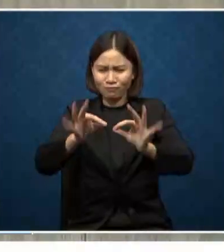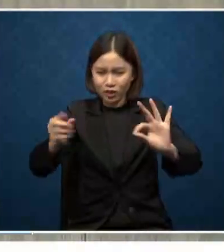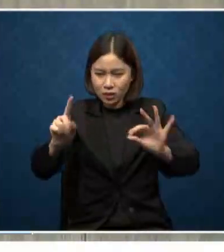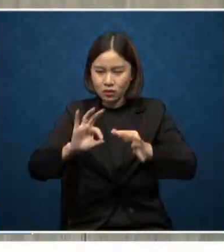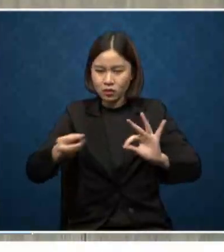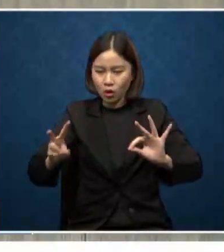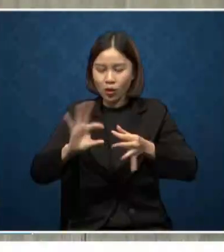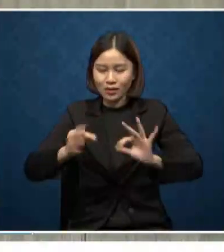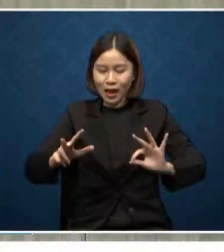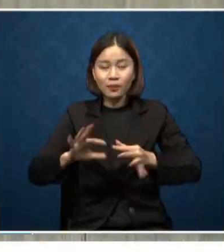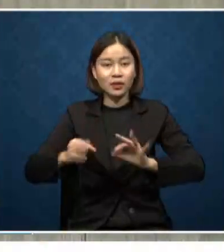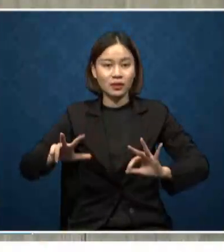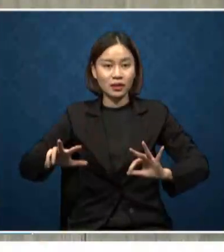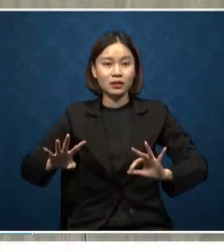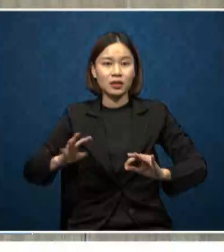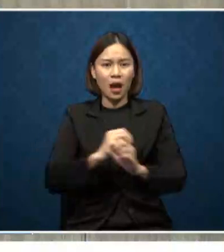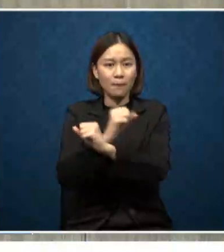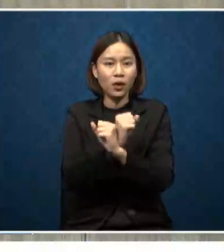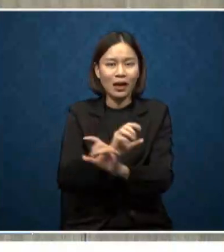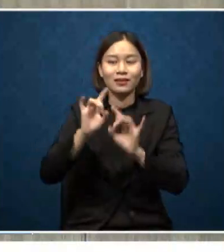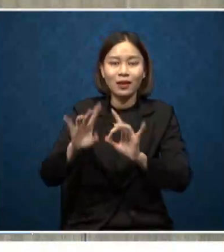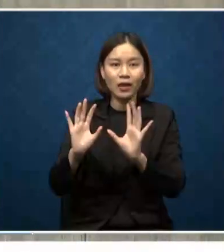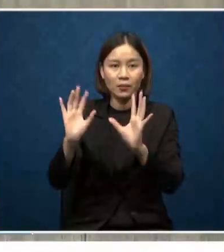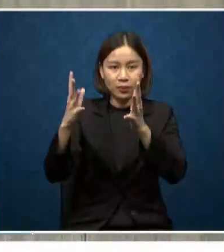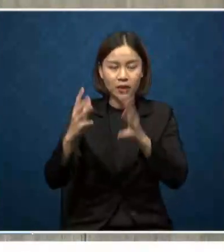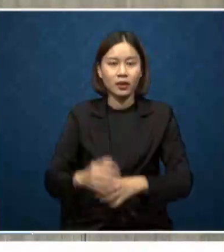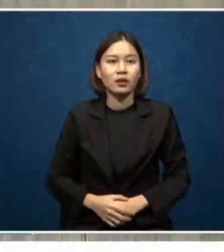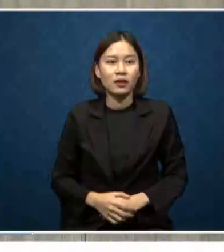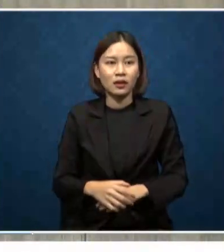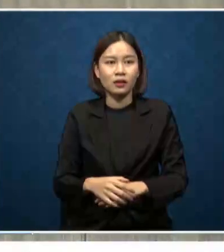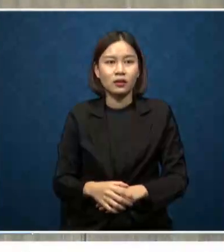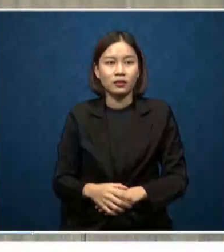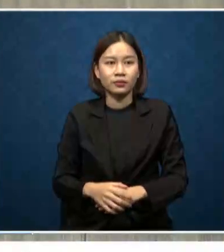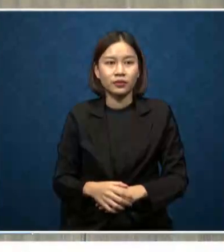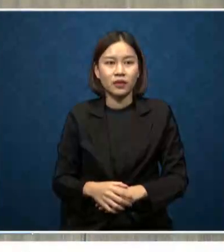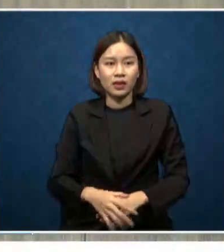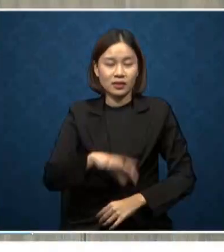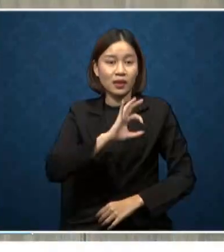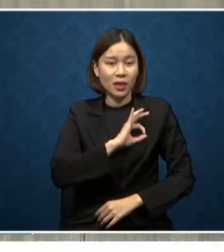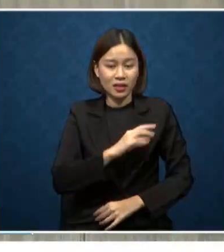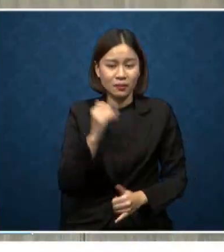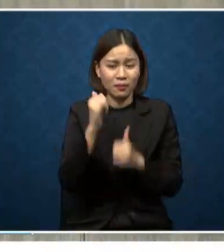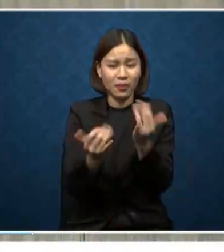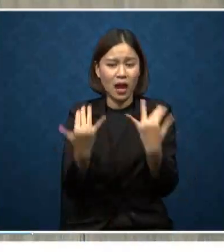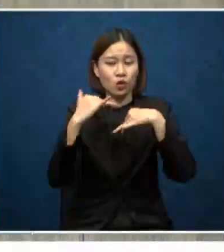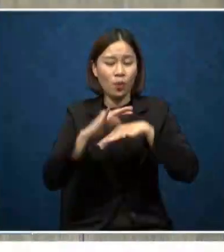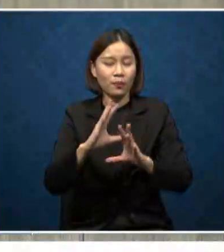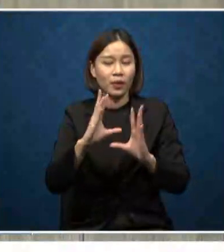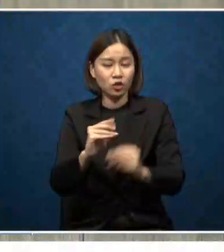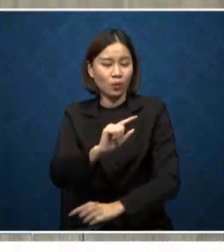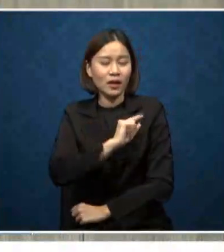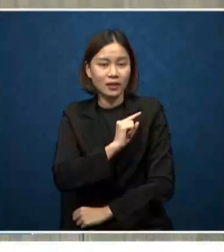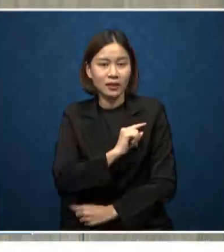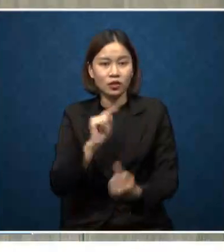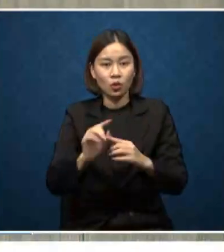ว่าป้องกันไม่ให้เกิดการกลั่นแกล้งป้องกันไม่ให้เกิดสภาขาดสมาชิกที่จะต้องมาทำหน้าที่ในระหว่าง